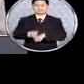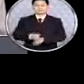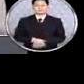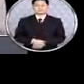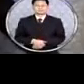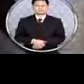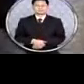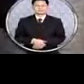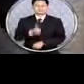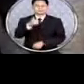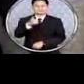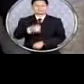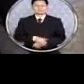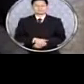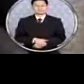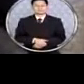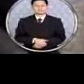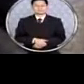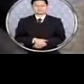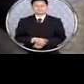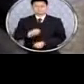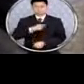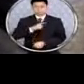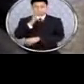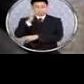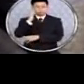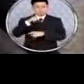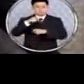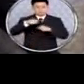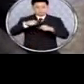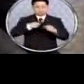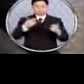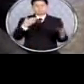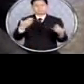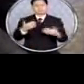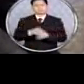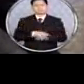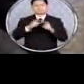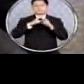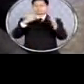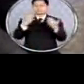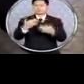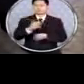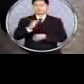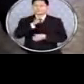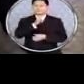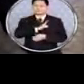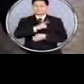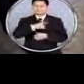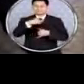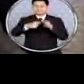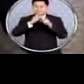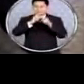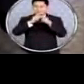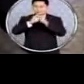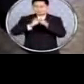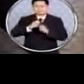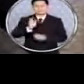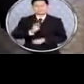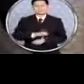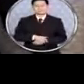1分30秒。 谢谢。我的政策其实都很具体，我也具体回答问题，但是我不谈枝节问题。